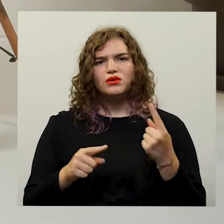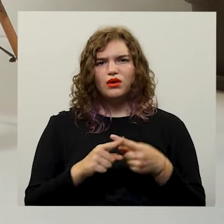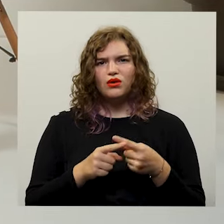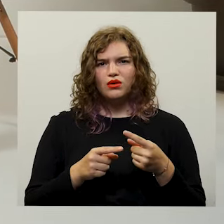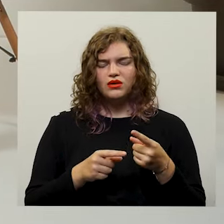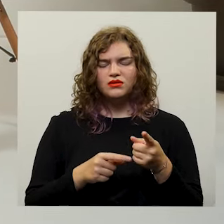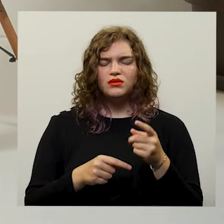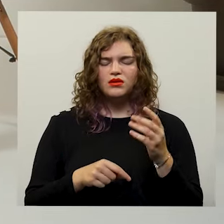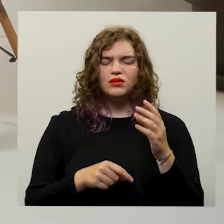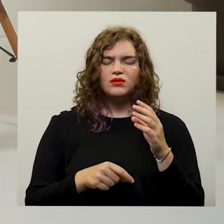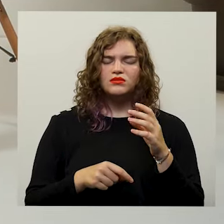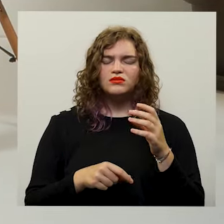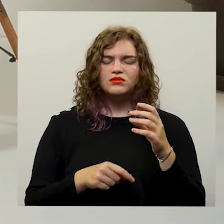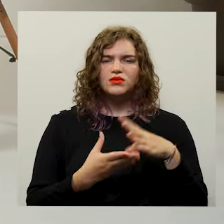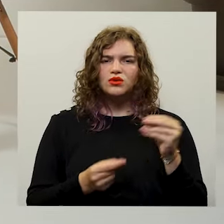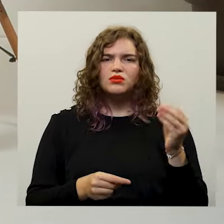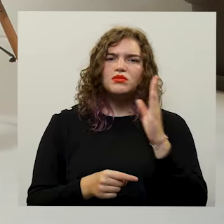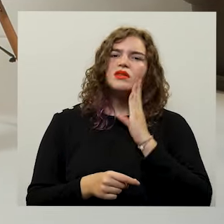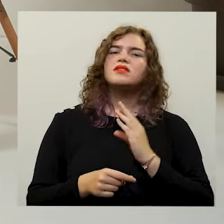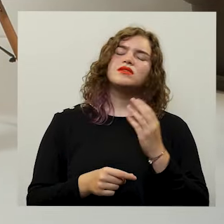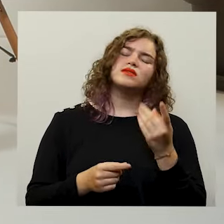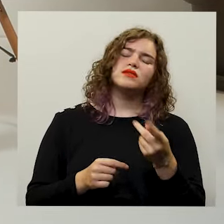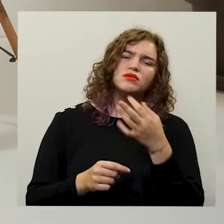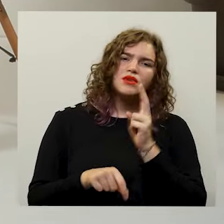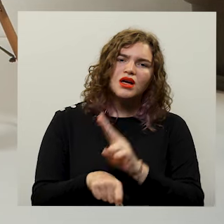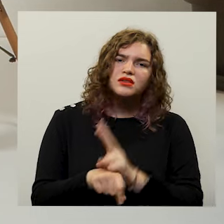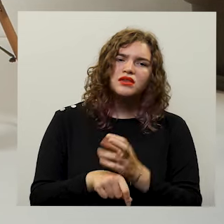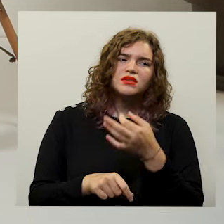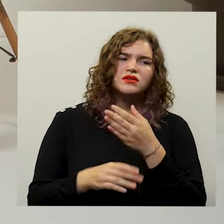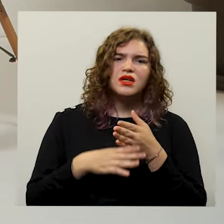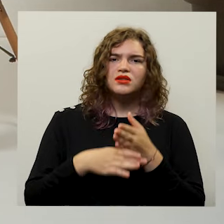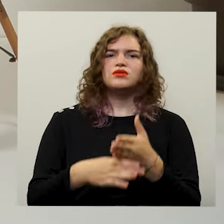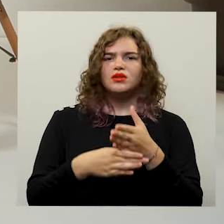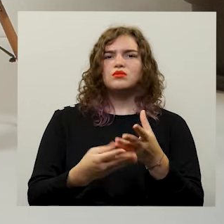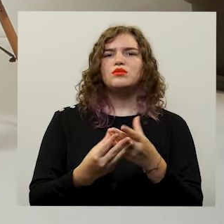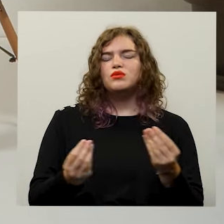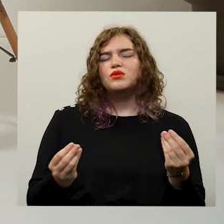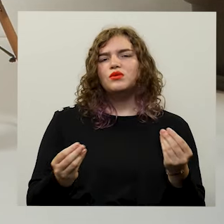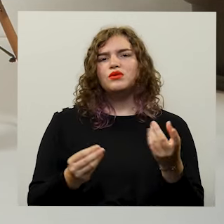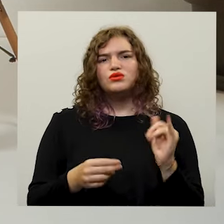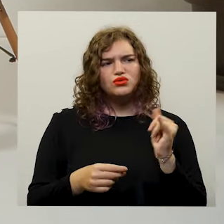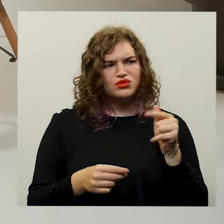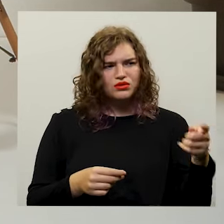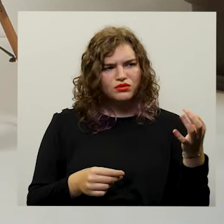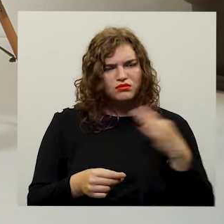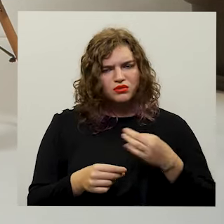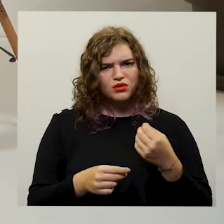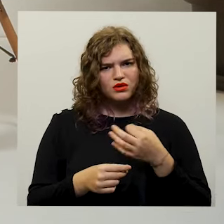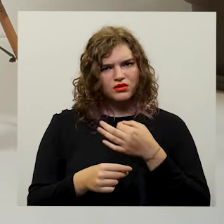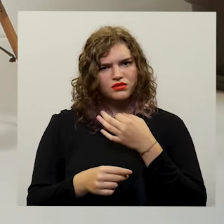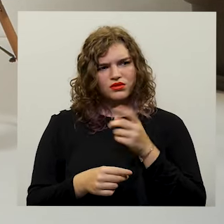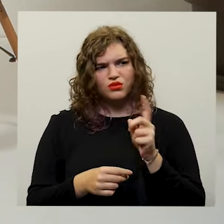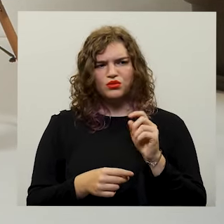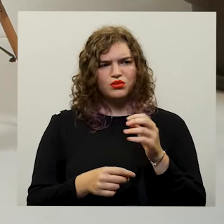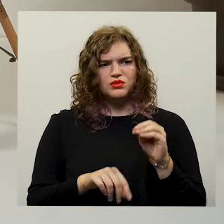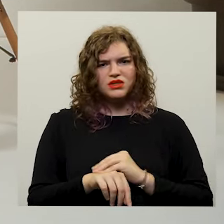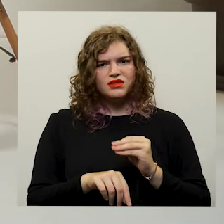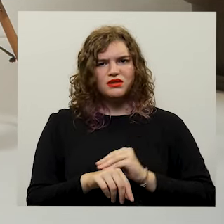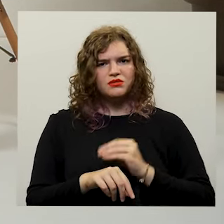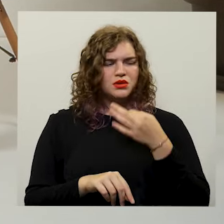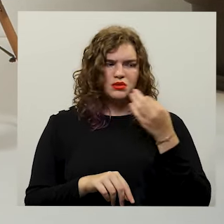așa mai îmi atrage atenția și ne ajutăm foarte mult pe calea credinței. Și nu îi spui niciodată, cine mă, tu îmi dai mie sfaturi? Nu,